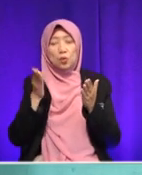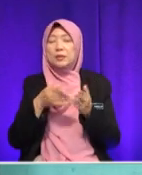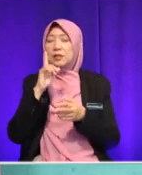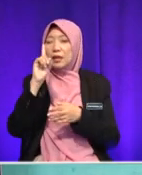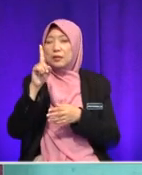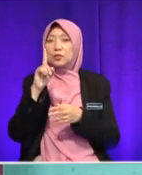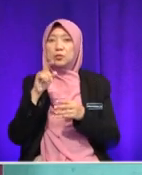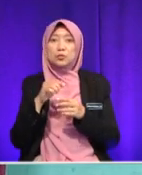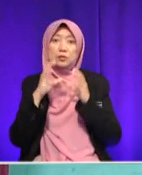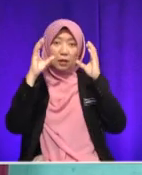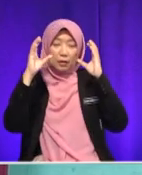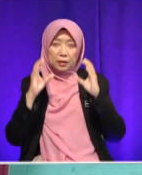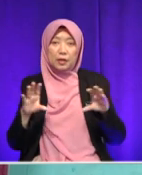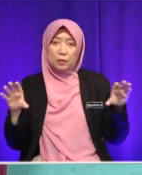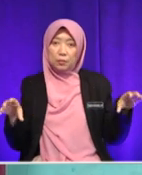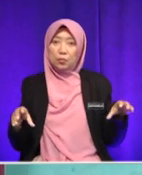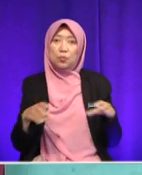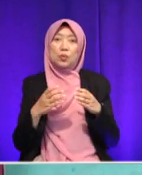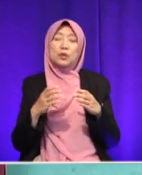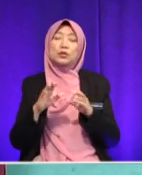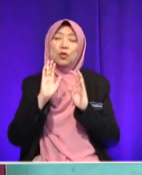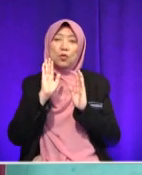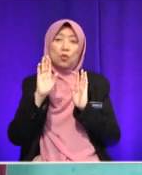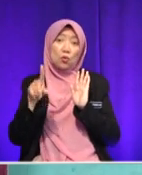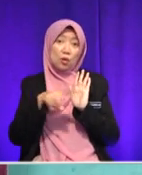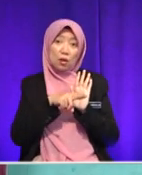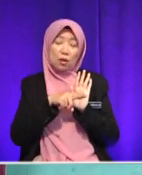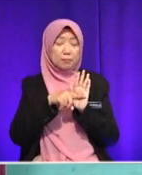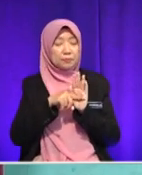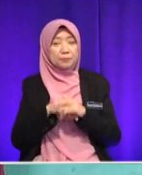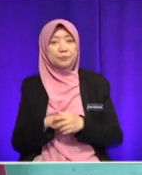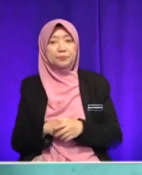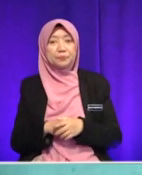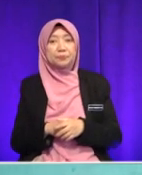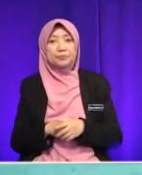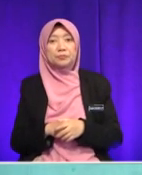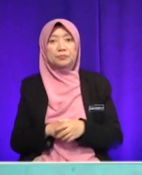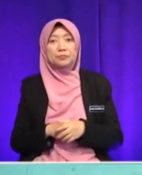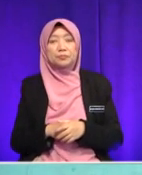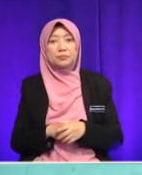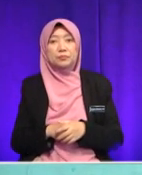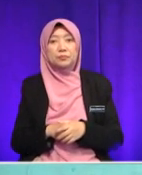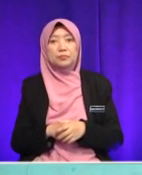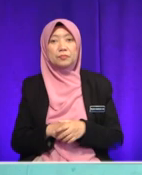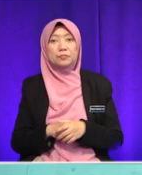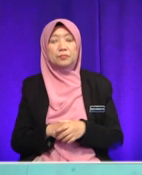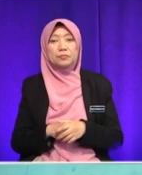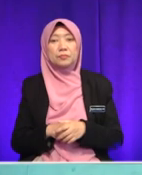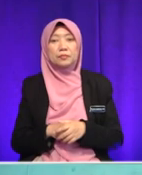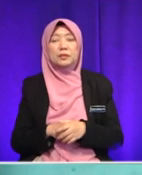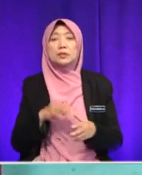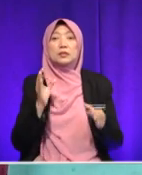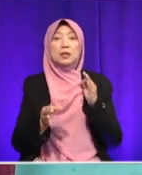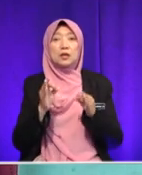buat. Operasi itu adalah operasi tolak. Tolak. Tolak. Baik, itu adalah satu tips untuk anda. Jika